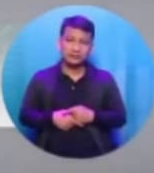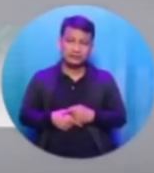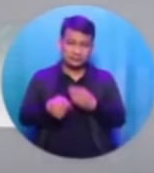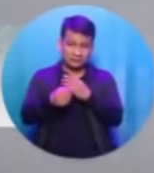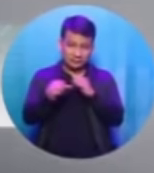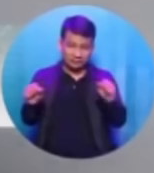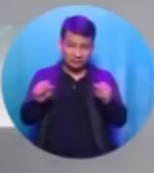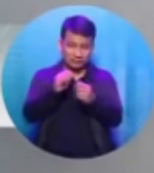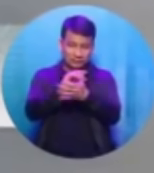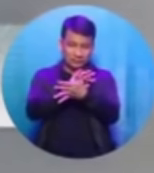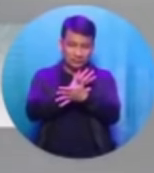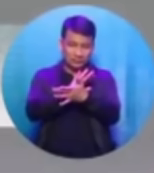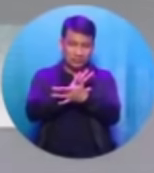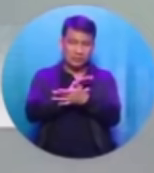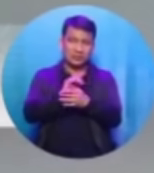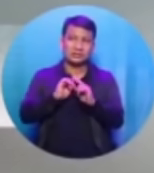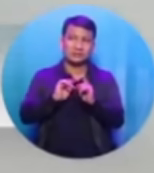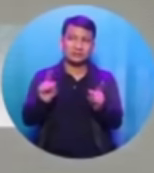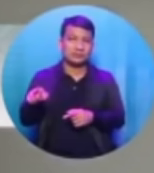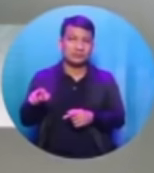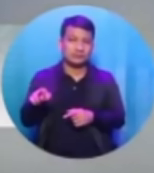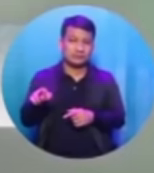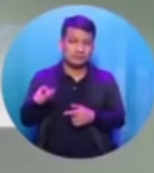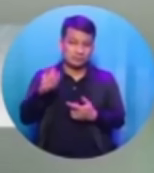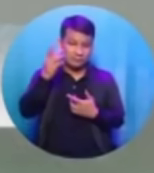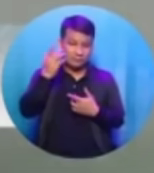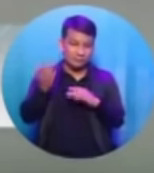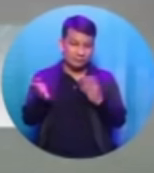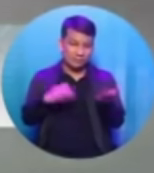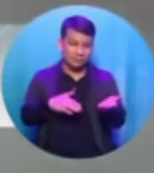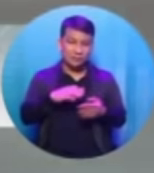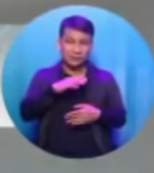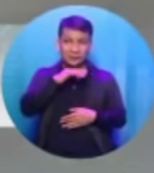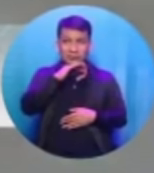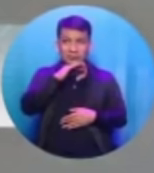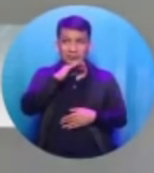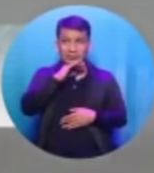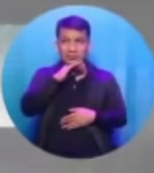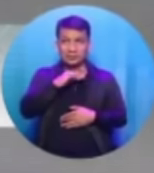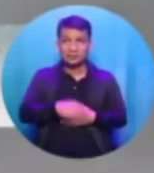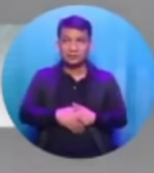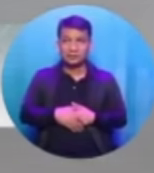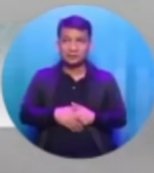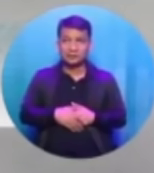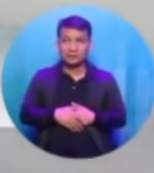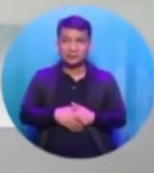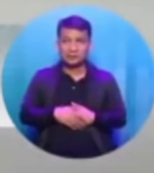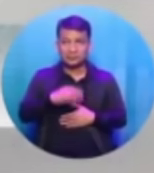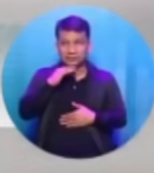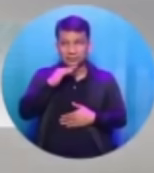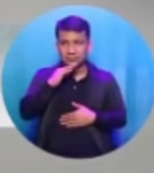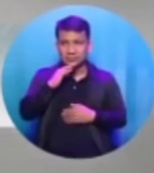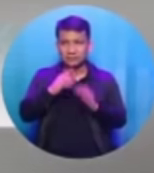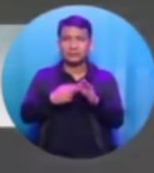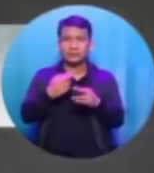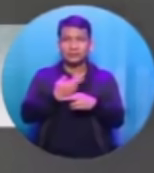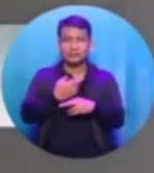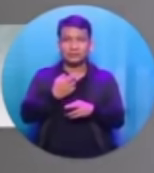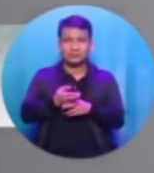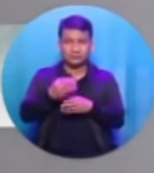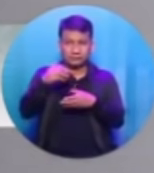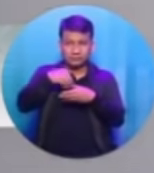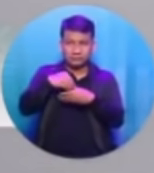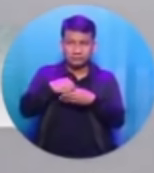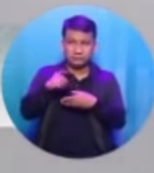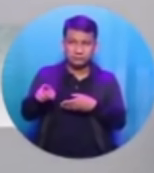nga kayo sa COVID dahil nandiyan kayo sa loob. Pero naman, mamamatay kayo sa sobrang dumi. Baka magka-cholera kayo dyan para kayong mga ginawang nasa